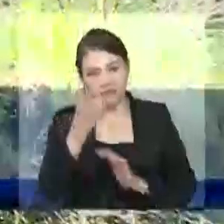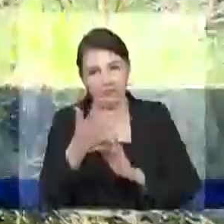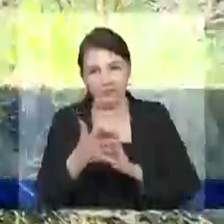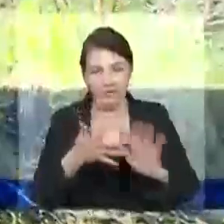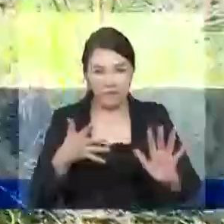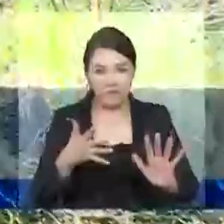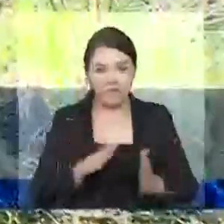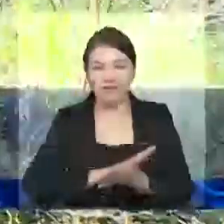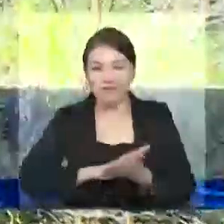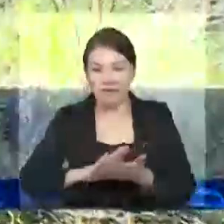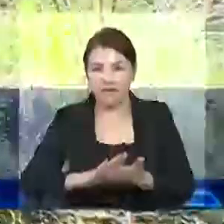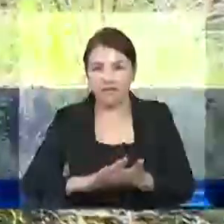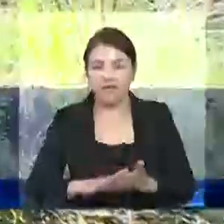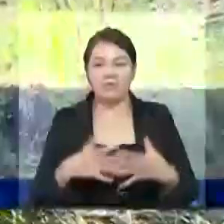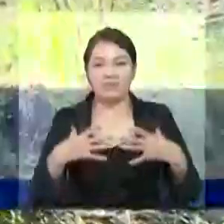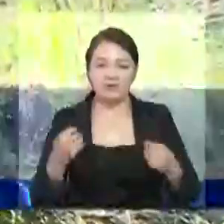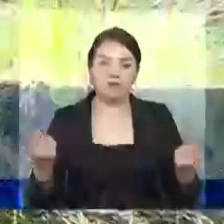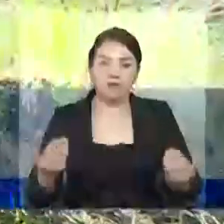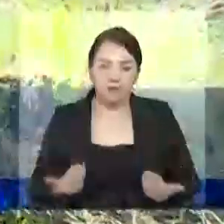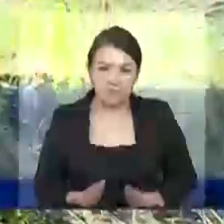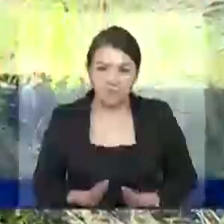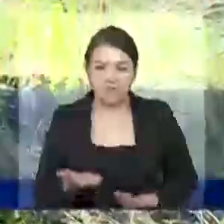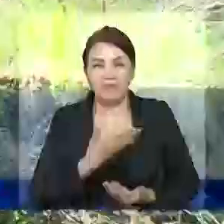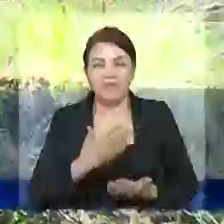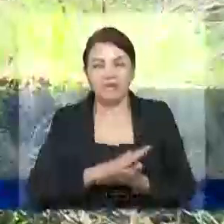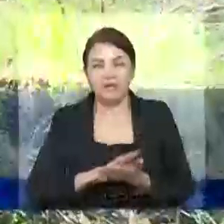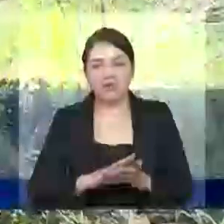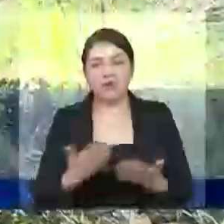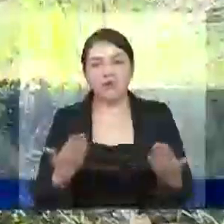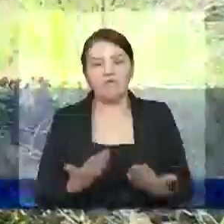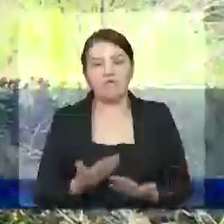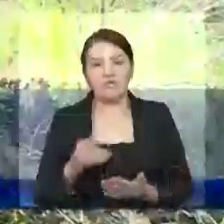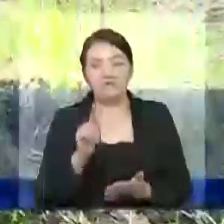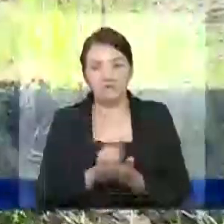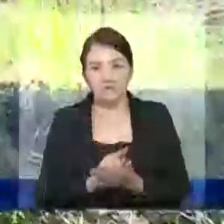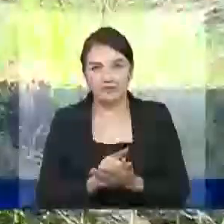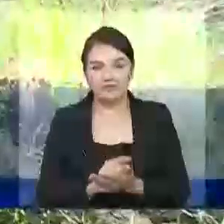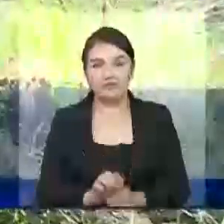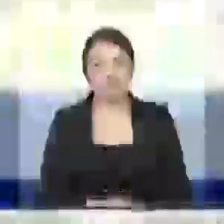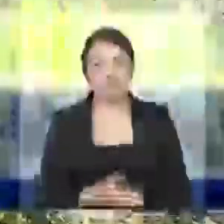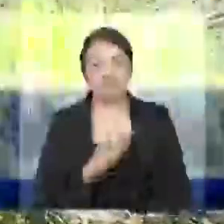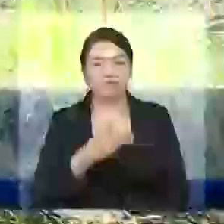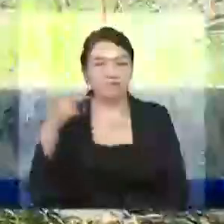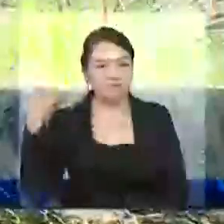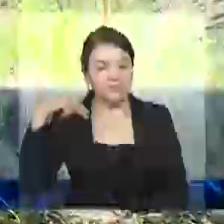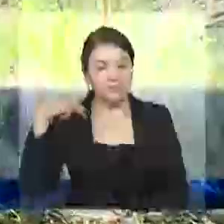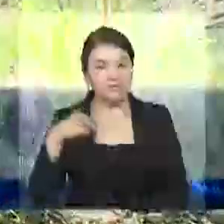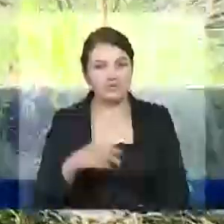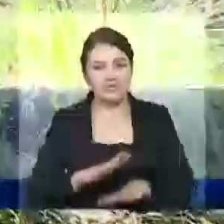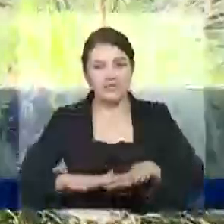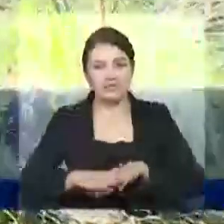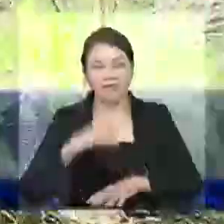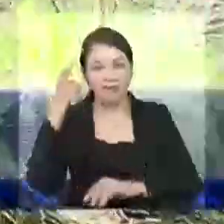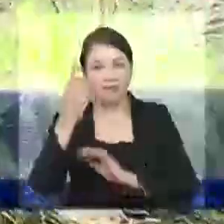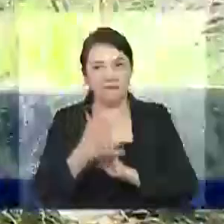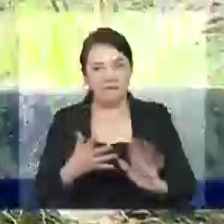чистота, говорится же, залог здоровья. Но чистота – это наш образ жизни должен быть. Вот что от нас хочет президент. Население понимает,